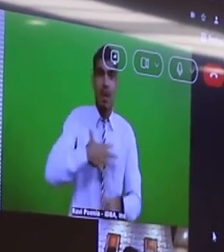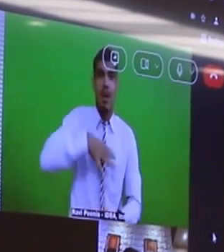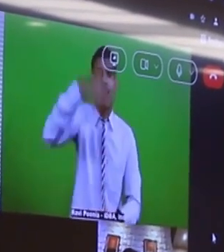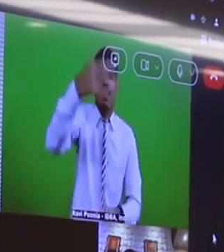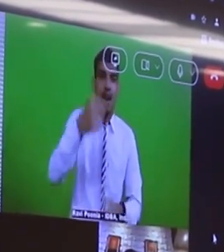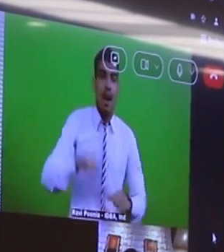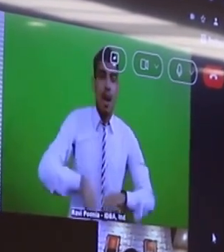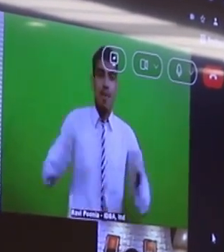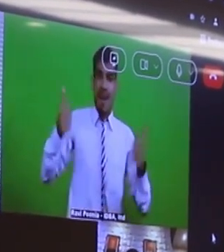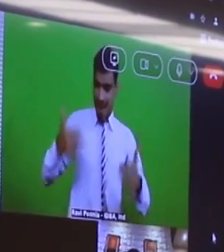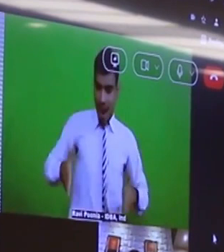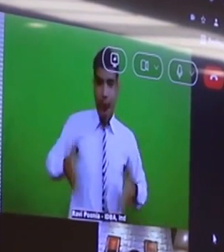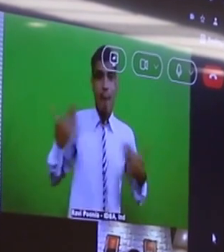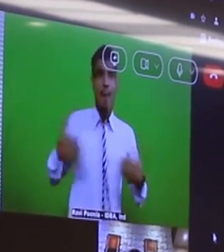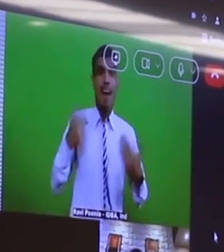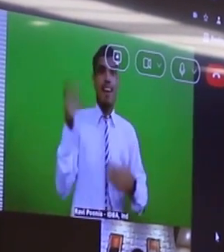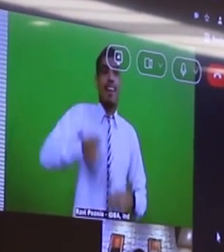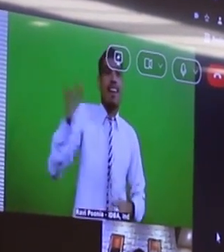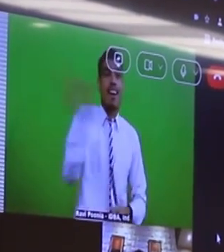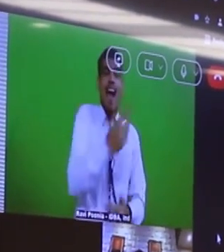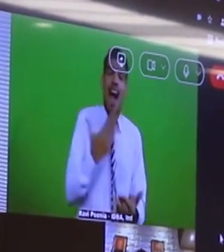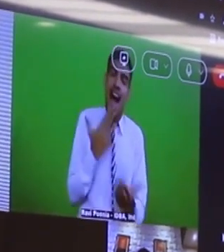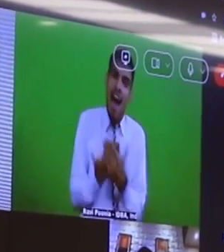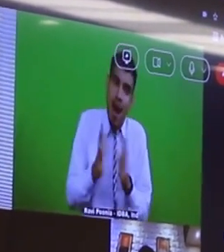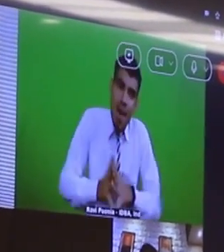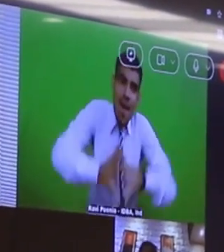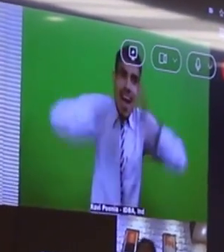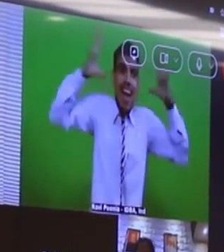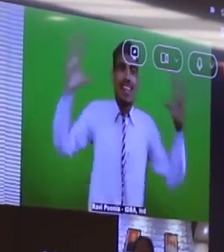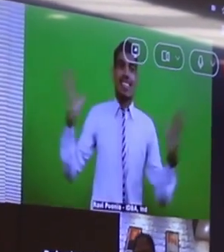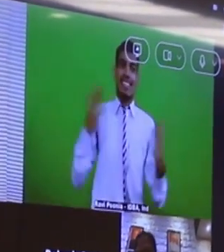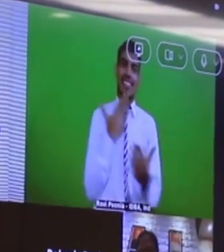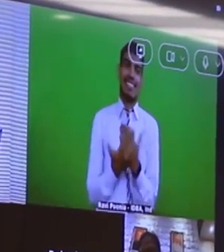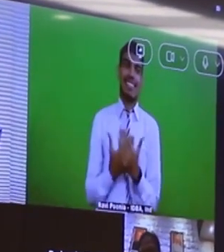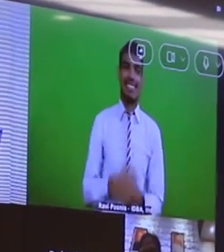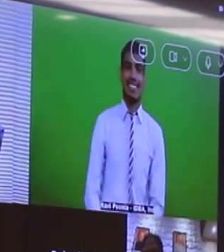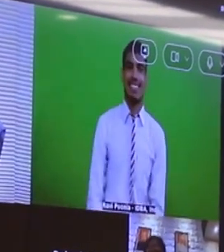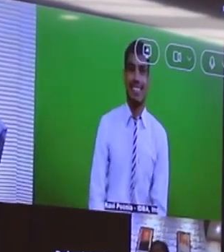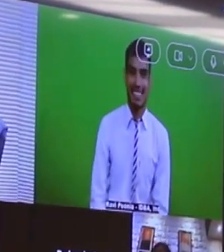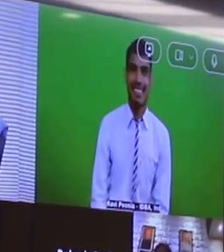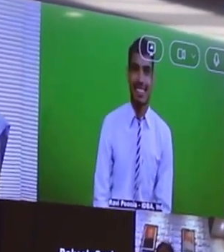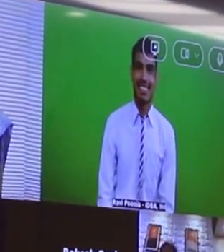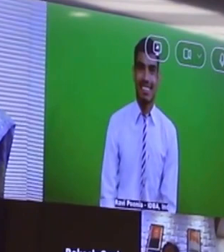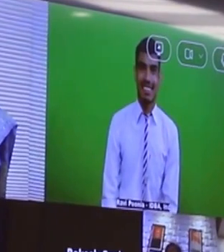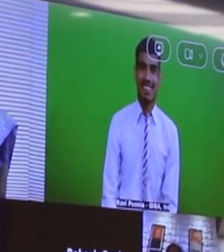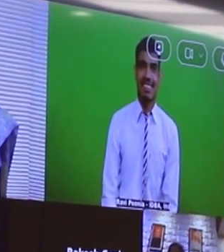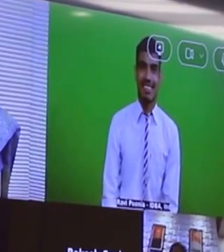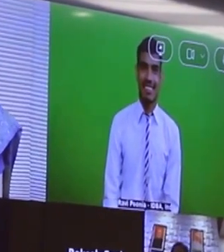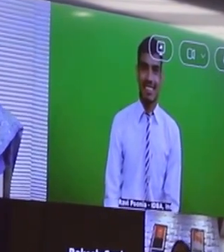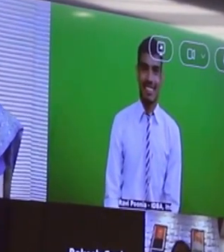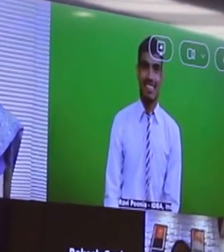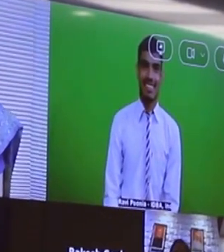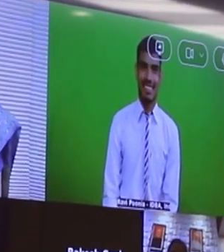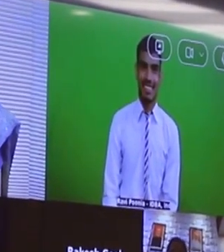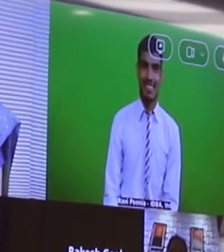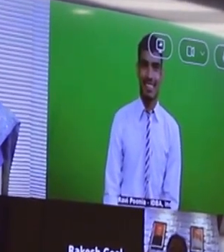जब ISL RTC ने मुझे ये अवसर प्रदान किया और इस कंपटीशन में मेरा प्रथम स्थान लगा, तो मैं ISL RTC को बहुत बहुत धन्यवाद देना